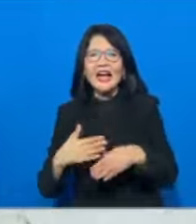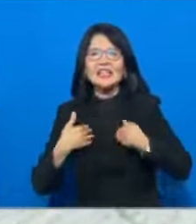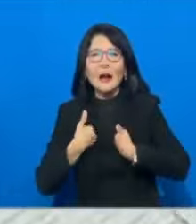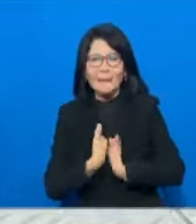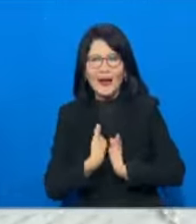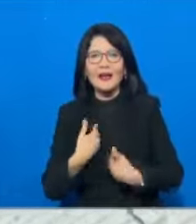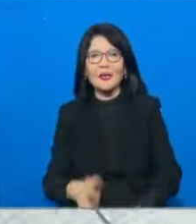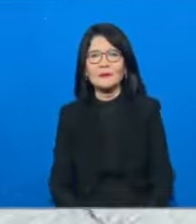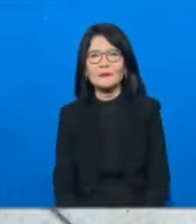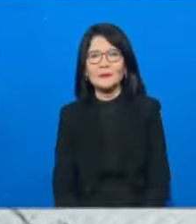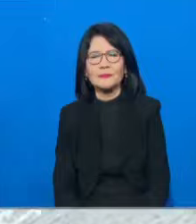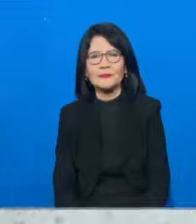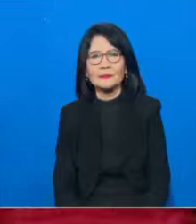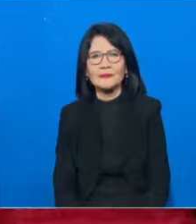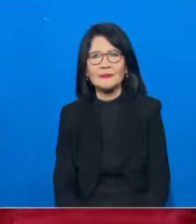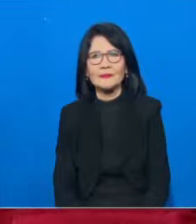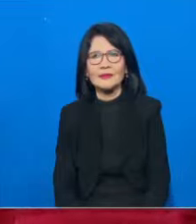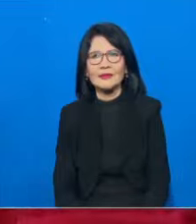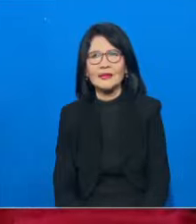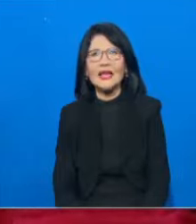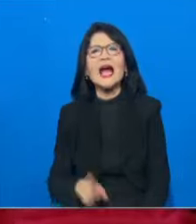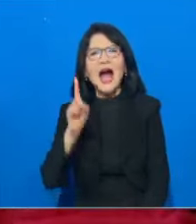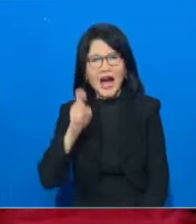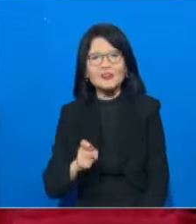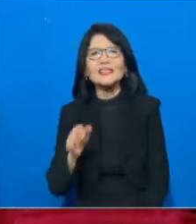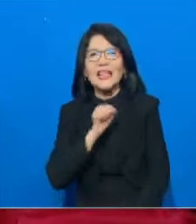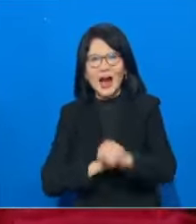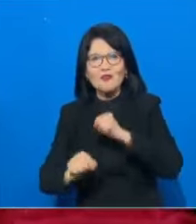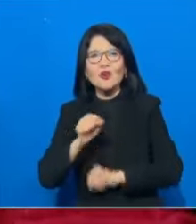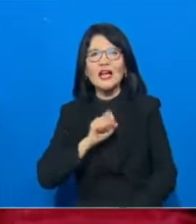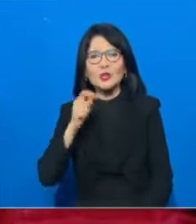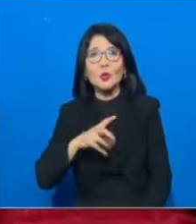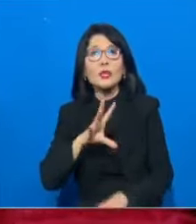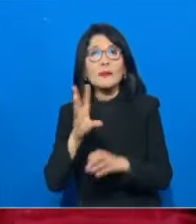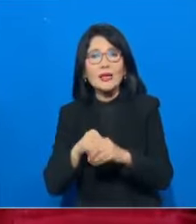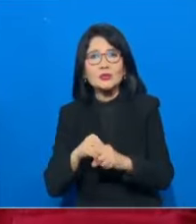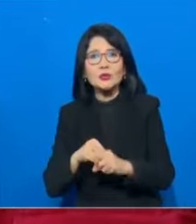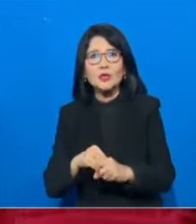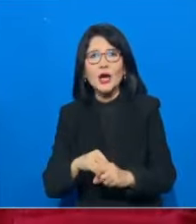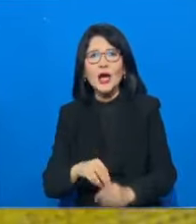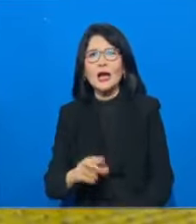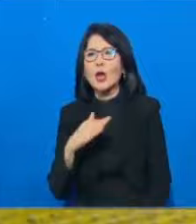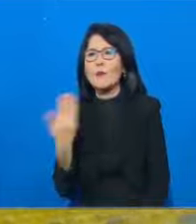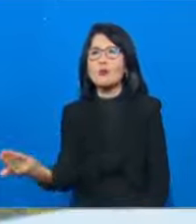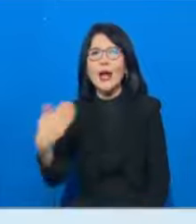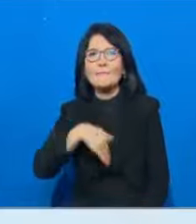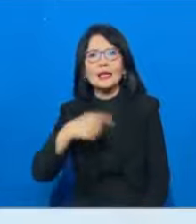ya emang ya harus itulah yang harus dilakukan gitu termasuk juga pulang pergi